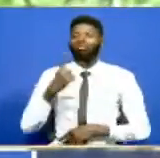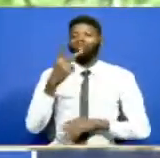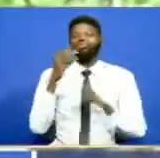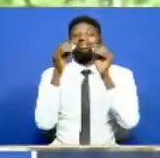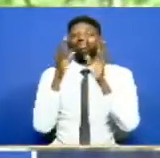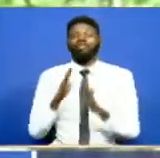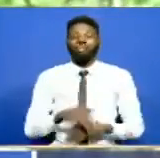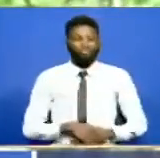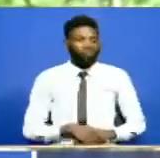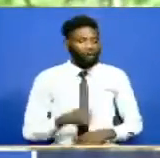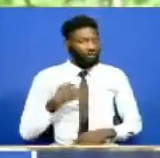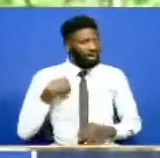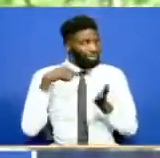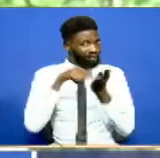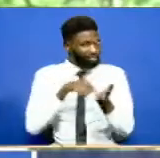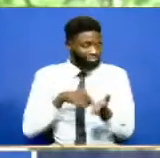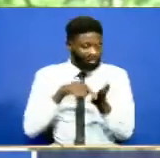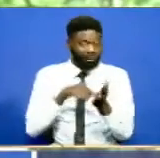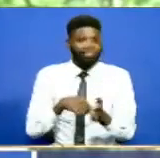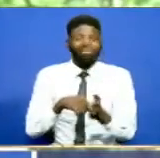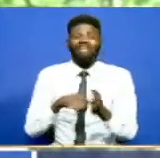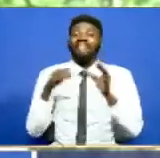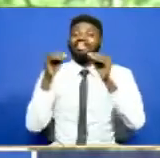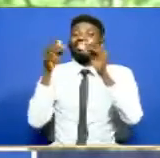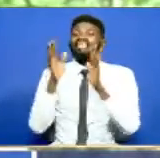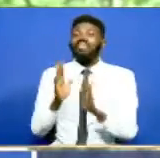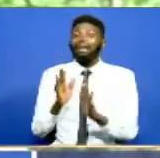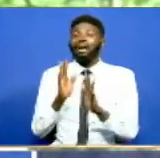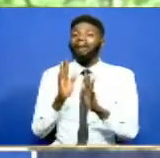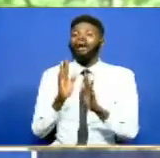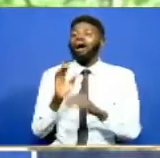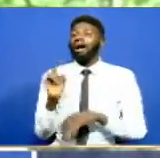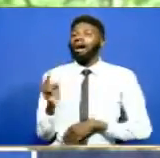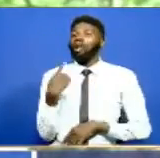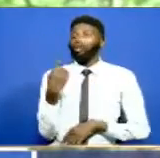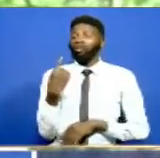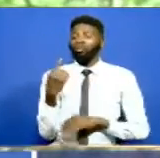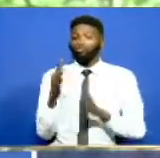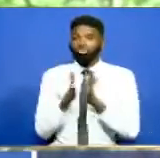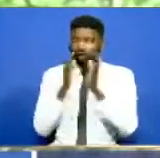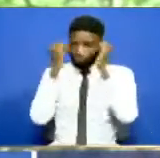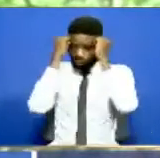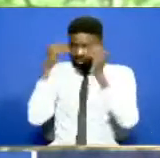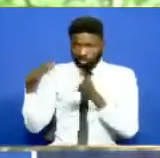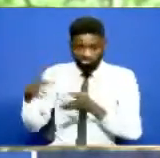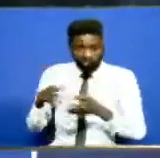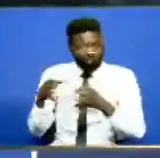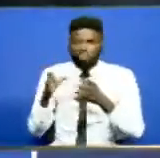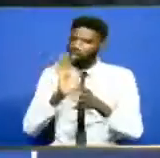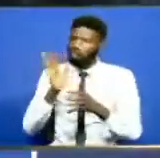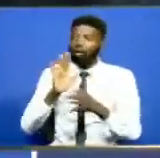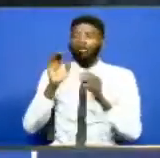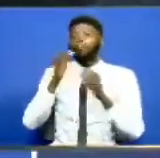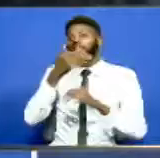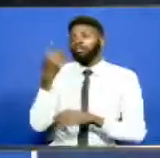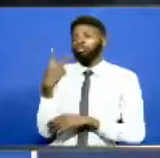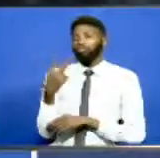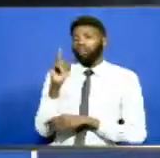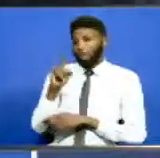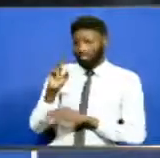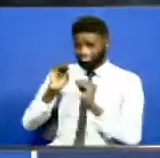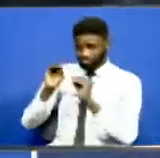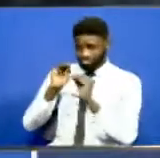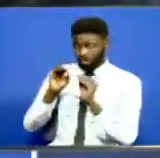mwalimu astoke na watoto wake mmoja. At least wangekuwa mwalimu wawili, mmoja akifunza mwingine akiangalia. Miili ya wanafunzi